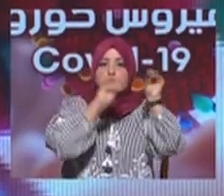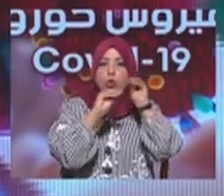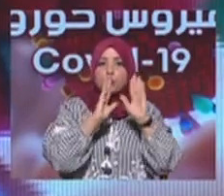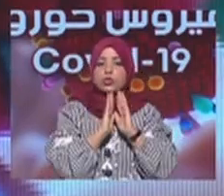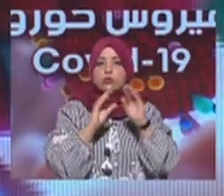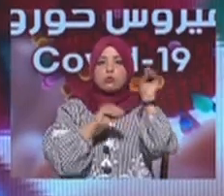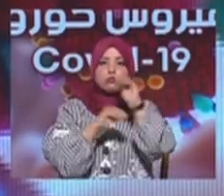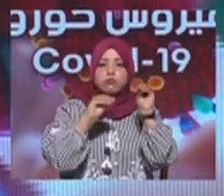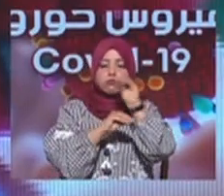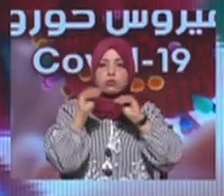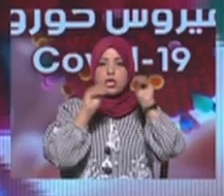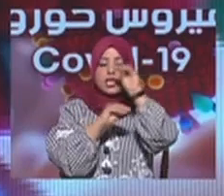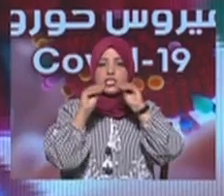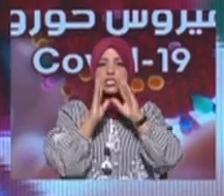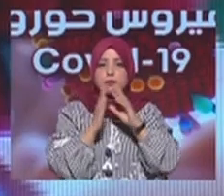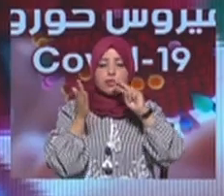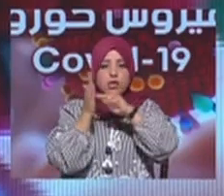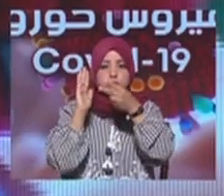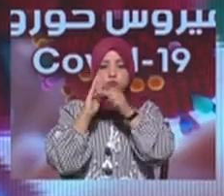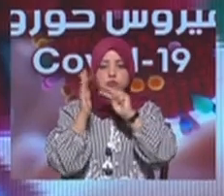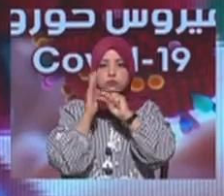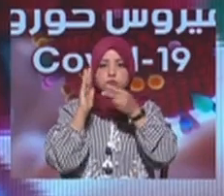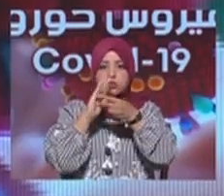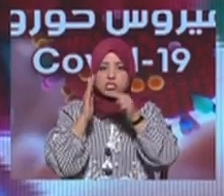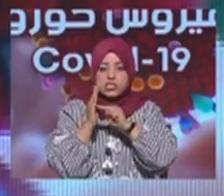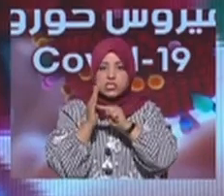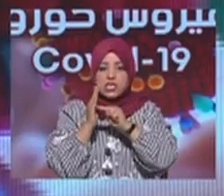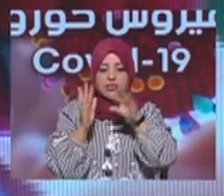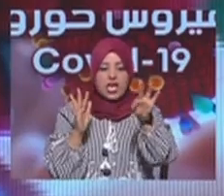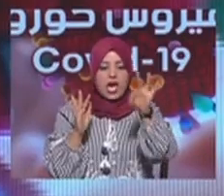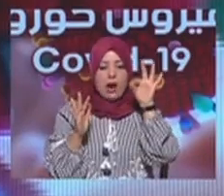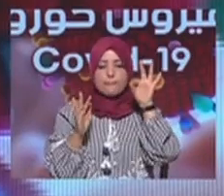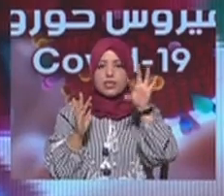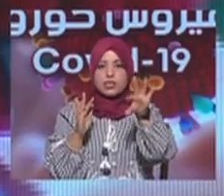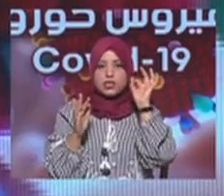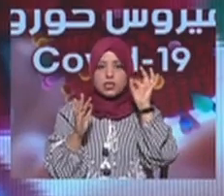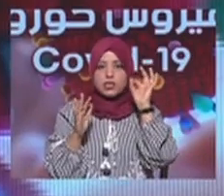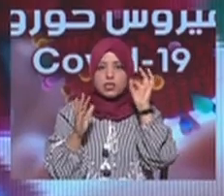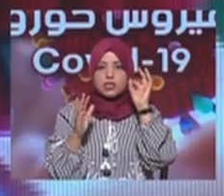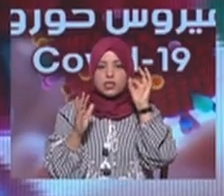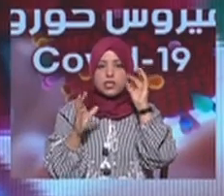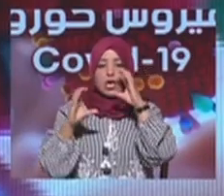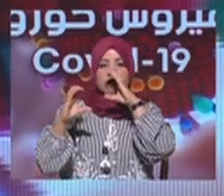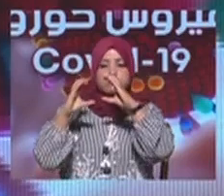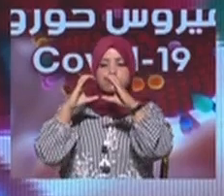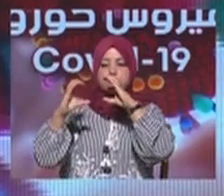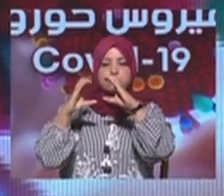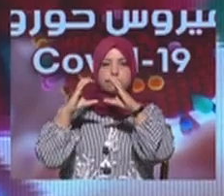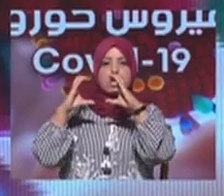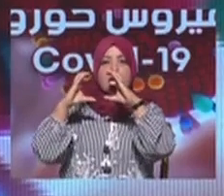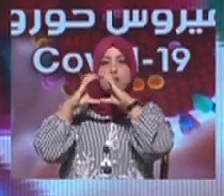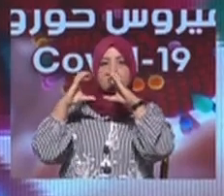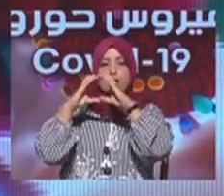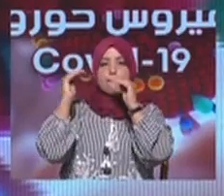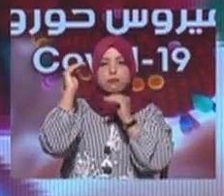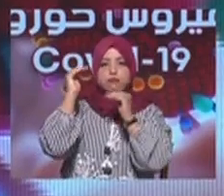اللي يلزمني السيكونس نتاعي ولا الحاجه اللي لقيتها نعمل لها كومباريزون بديفيرون فيروس عملت لها